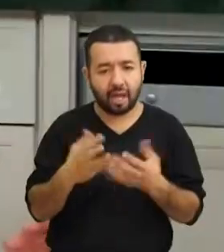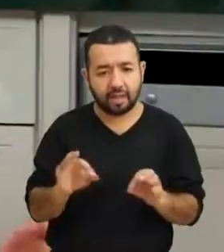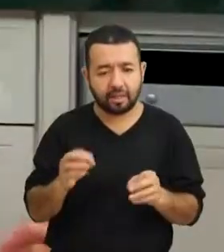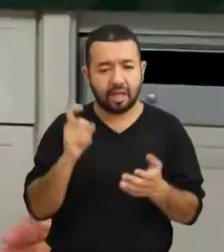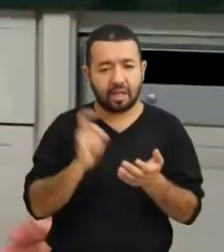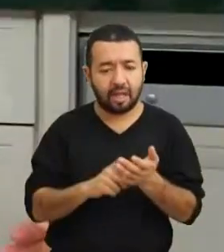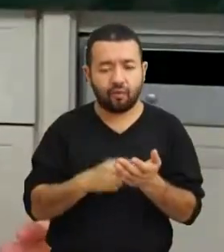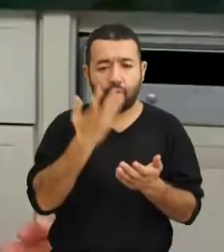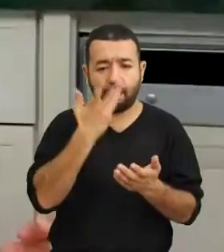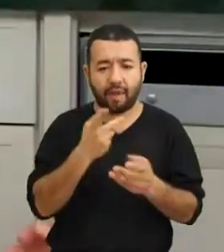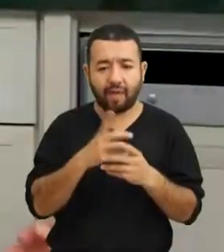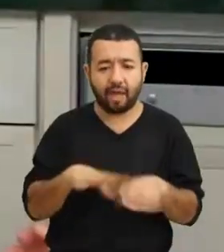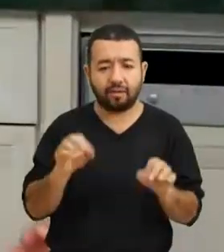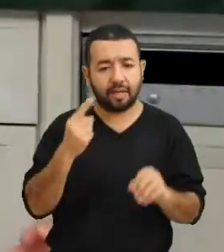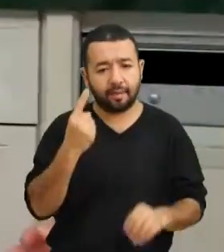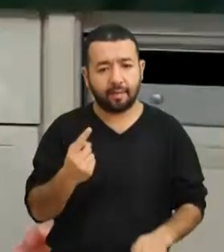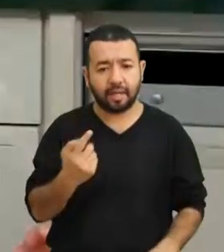Bir tavuk, pilav. Bir de